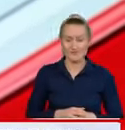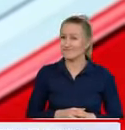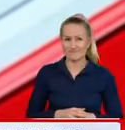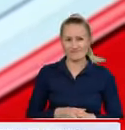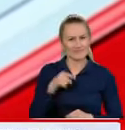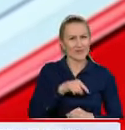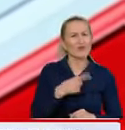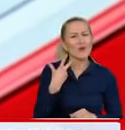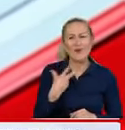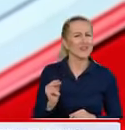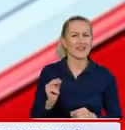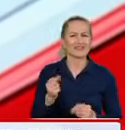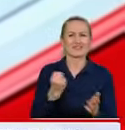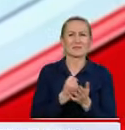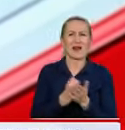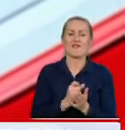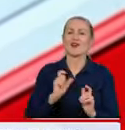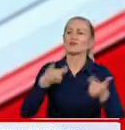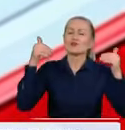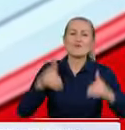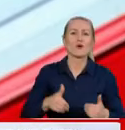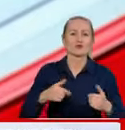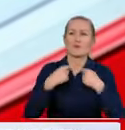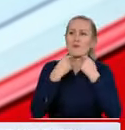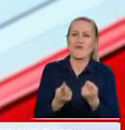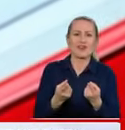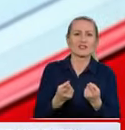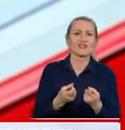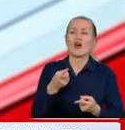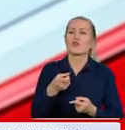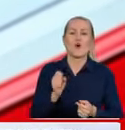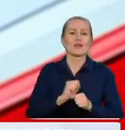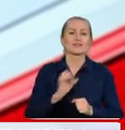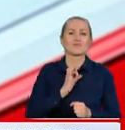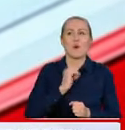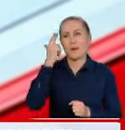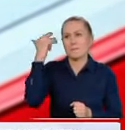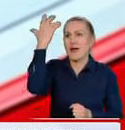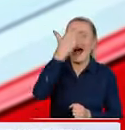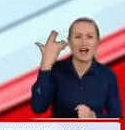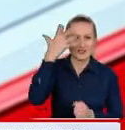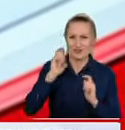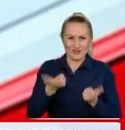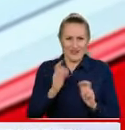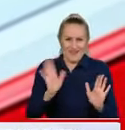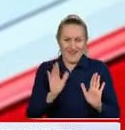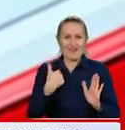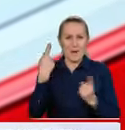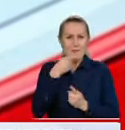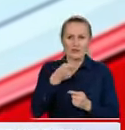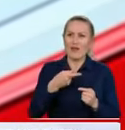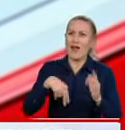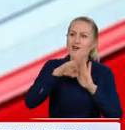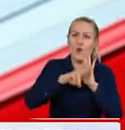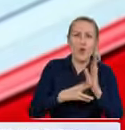chwili, o których można byłoby mówić, że są jakimś moim marzeniem, bo ja w ogóle uważam, że to jest dobrze uregulowane i powinno